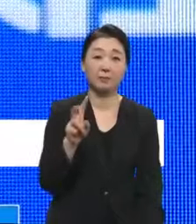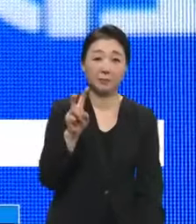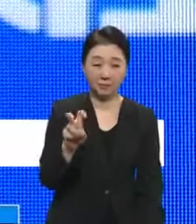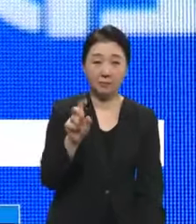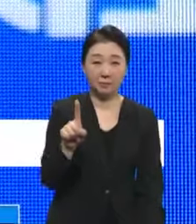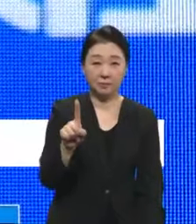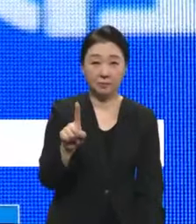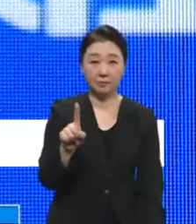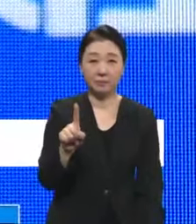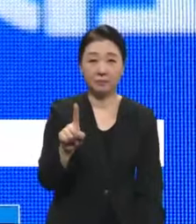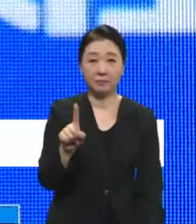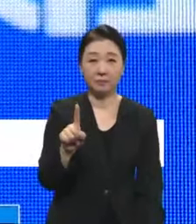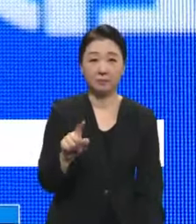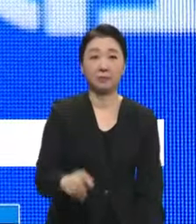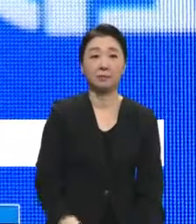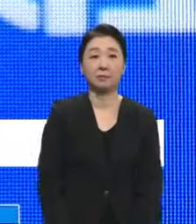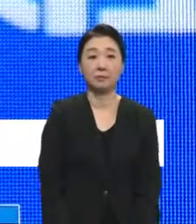5,321표,